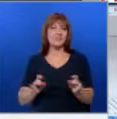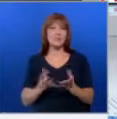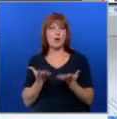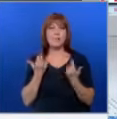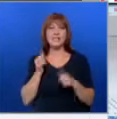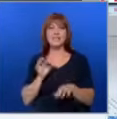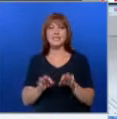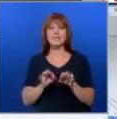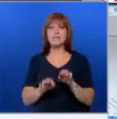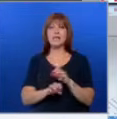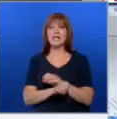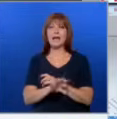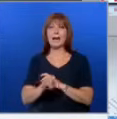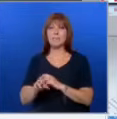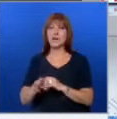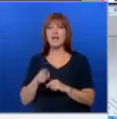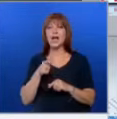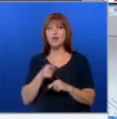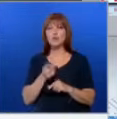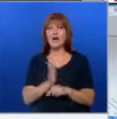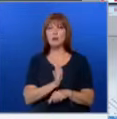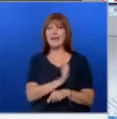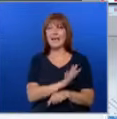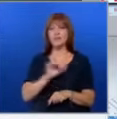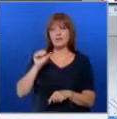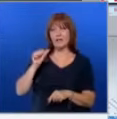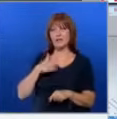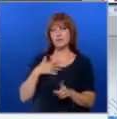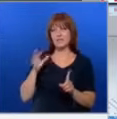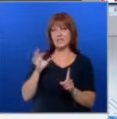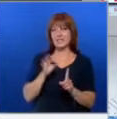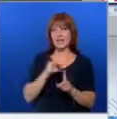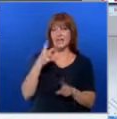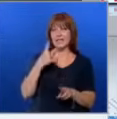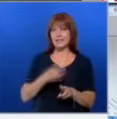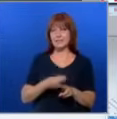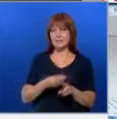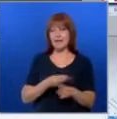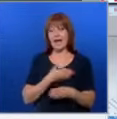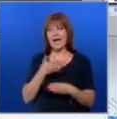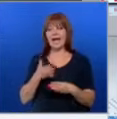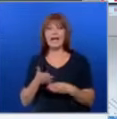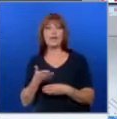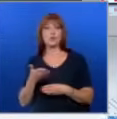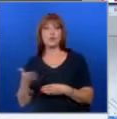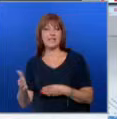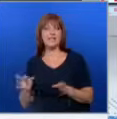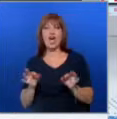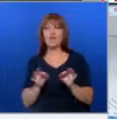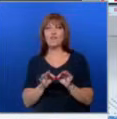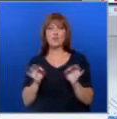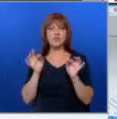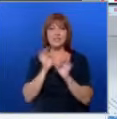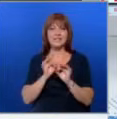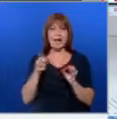кампания. Това е алианс от леви партии, който имаше за цел да спре възхода на крайно десните. Фронтът няма